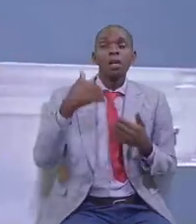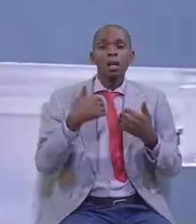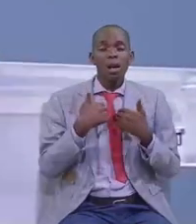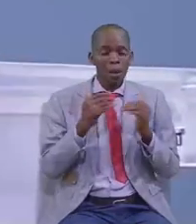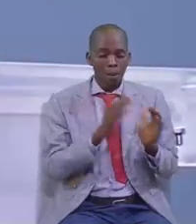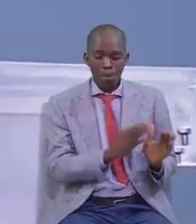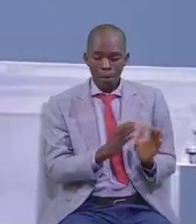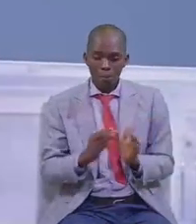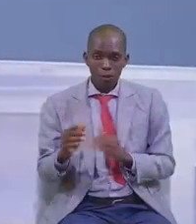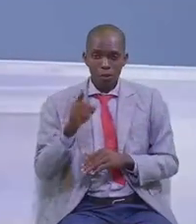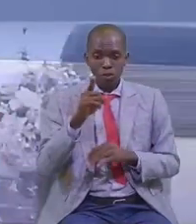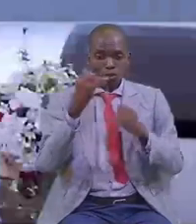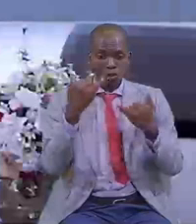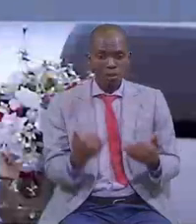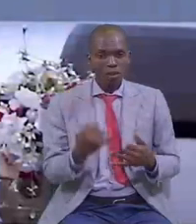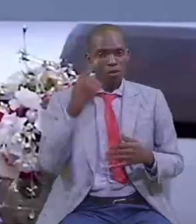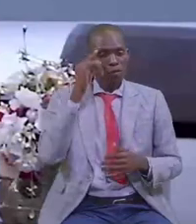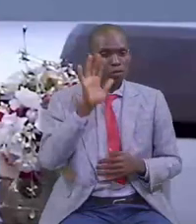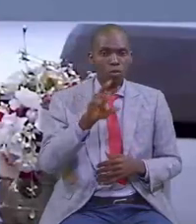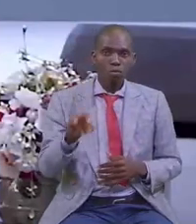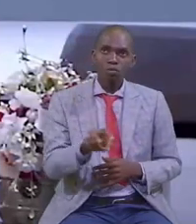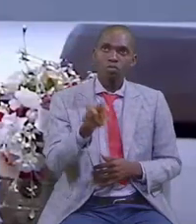Il t'a préparé pour le voyage.